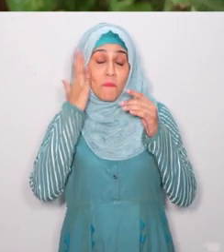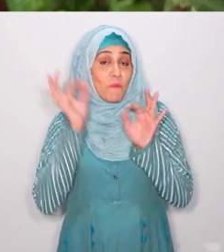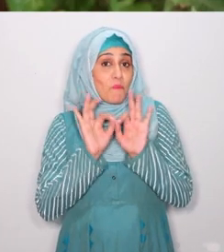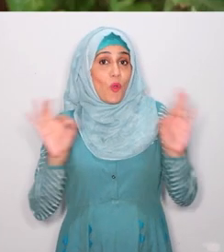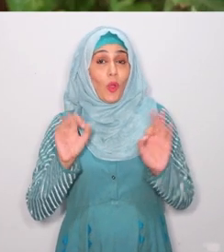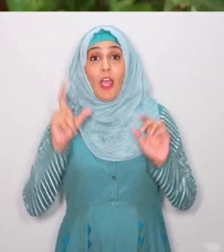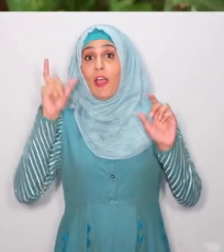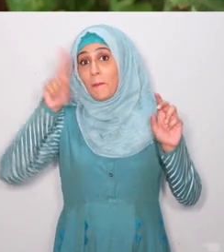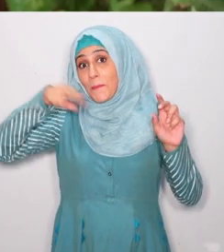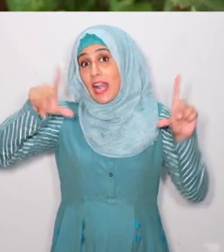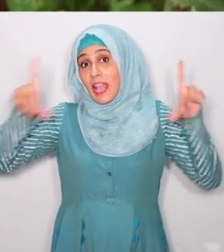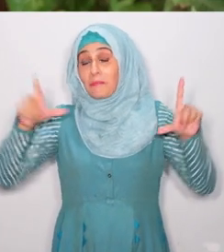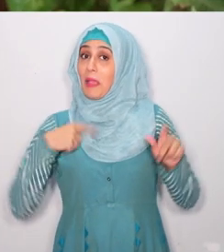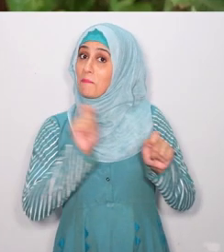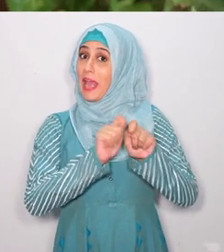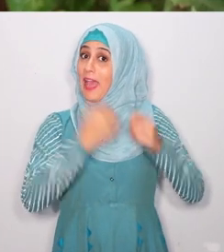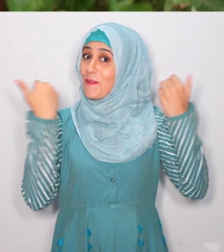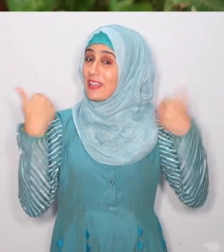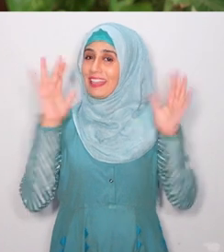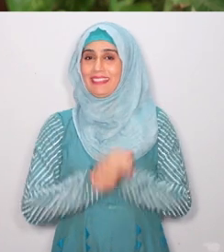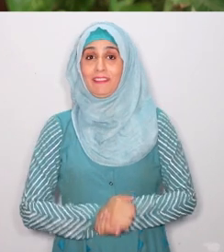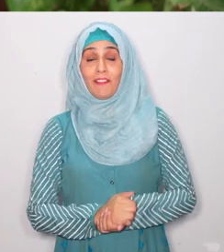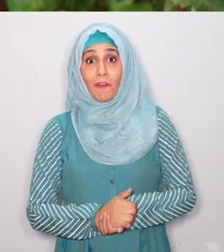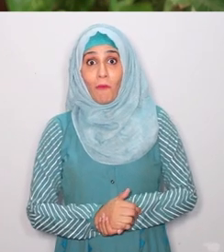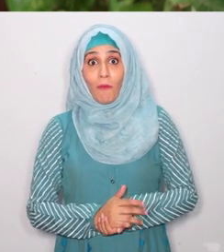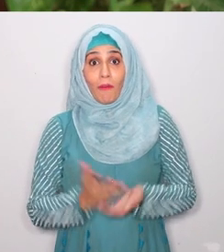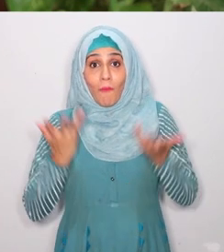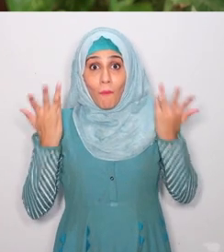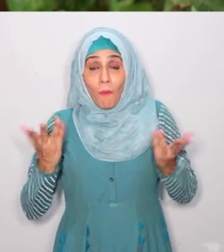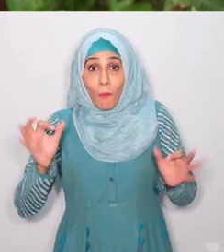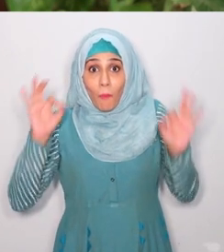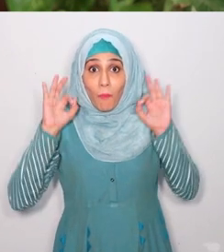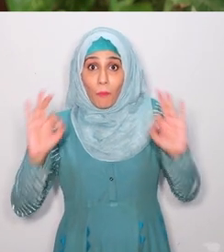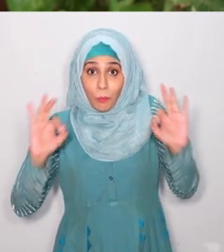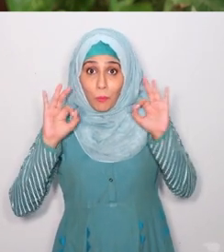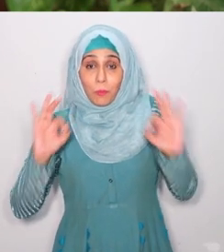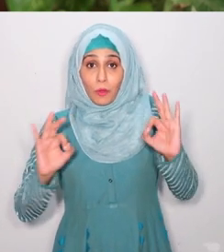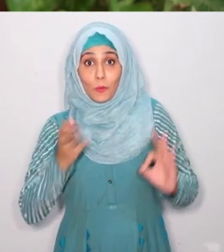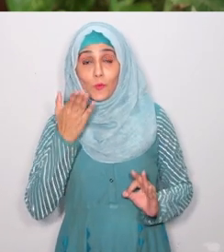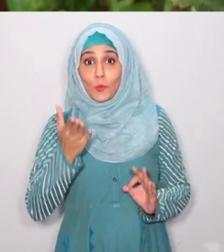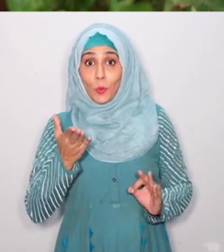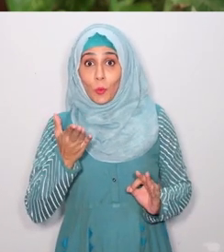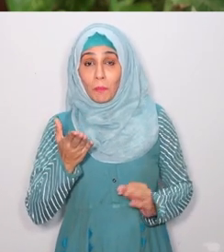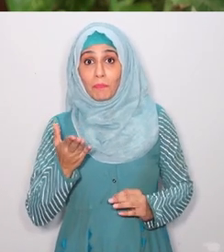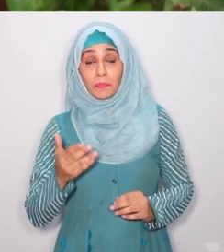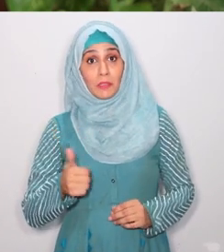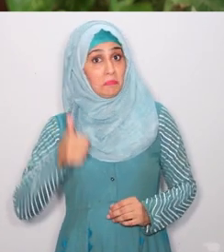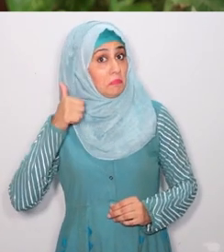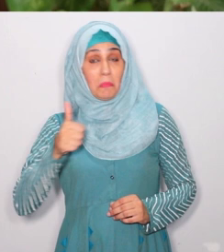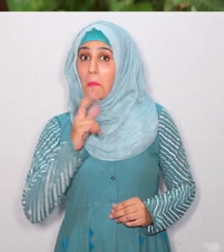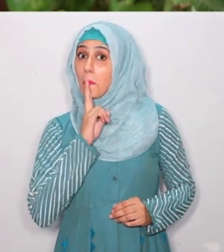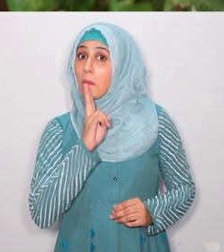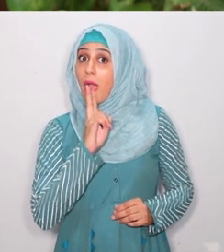अरे वाह बेटा, तुम तो ठीक कहती थी, तुम कुछ भी कर सकती